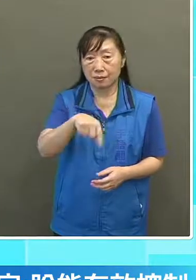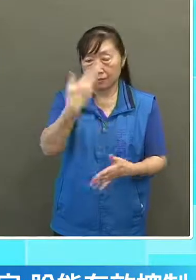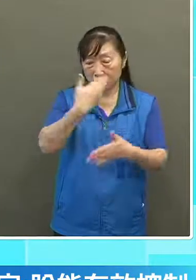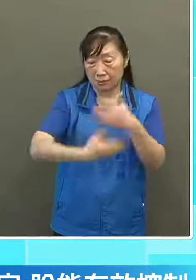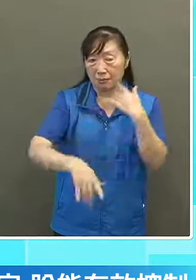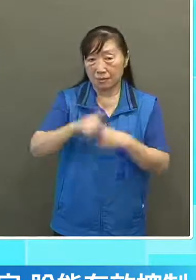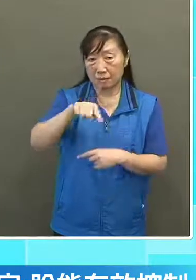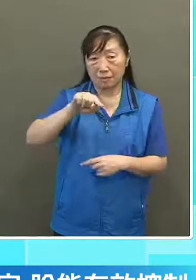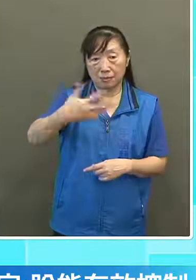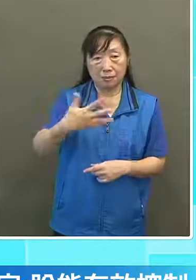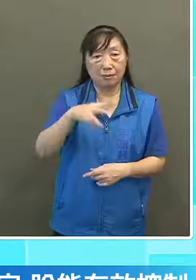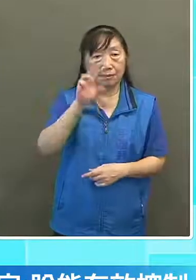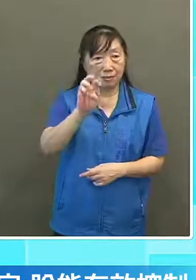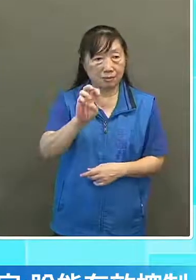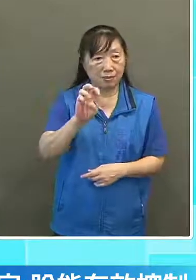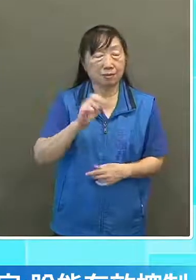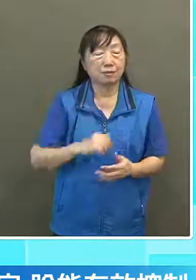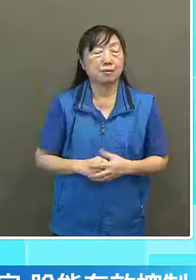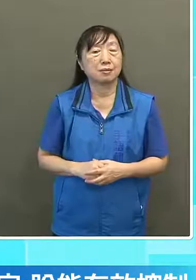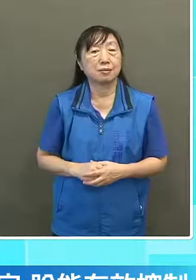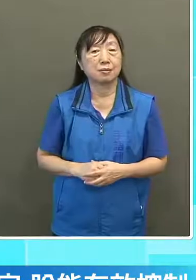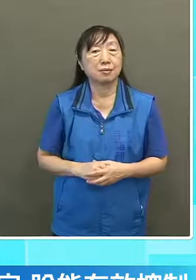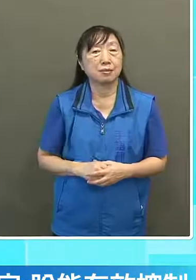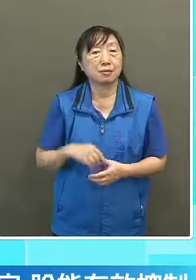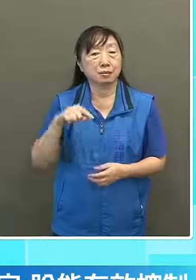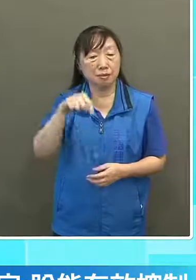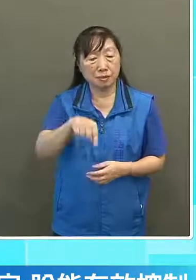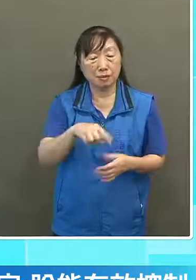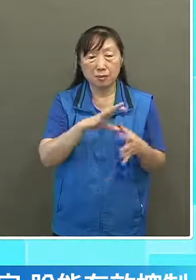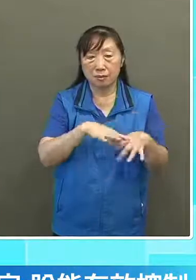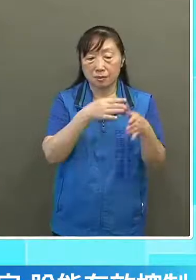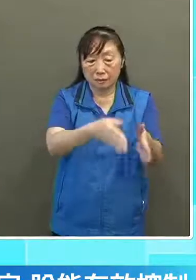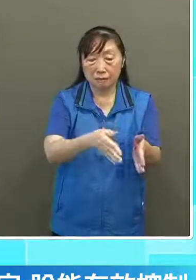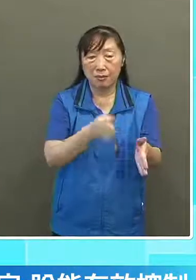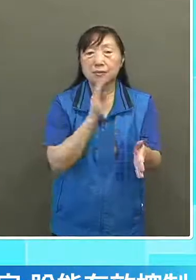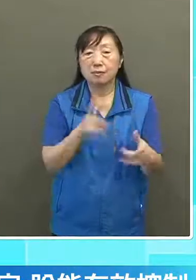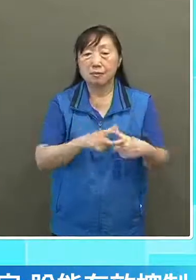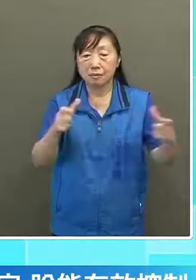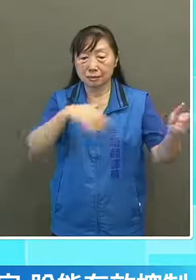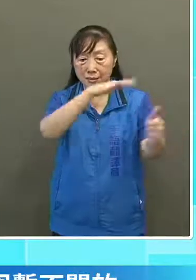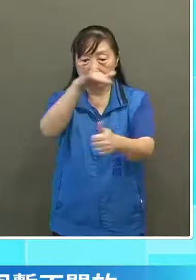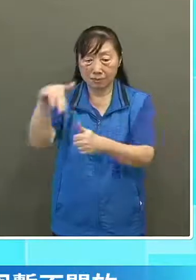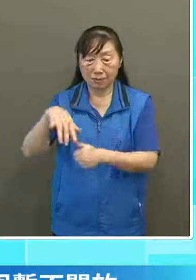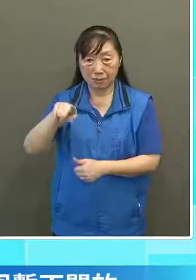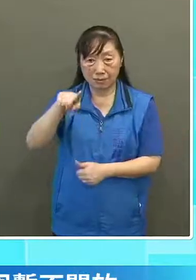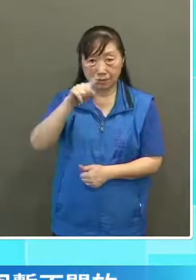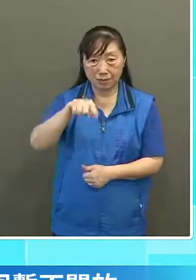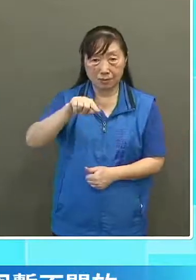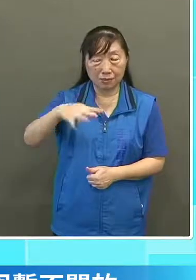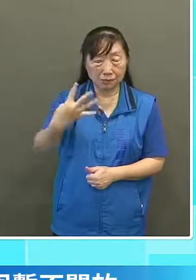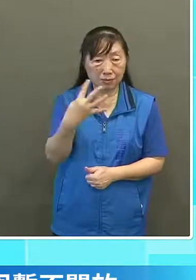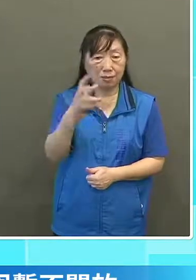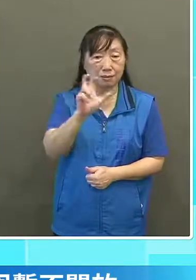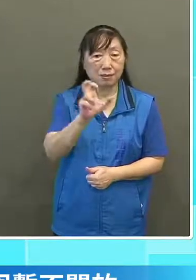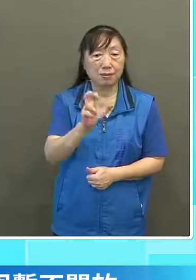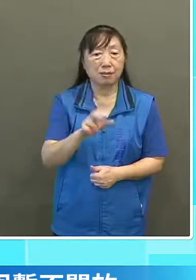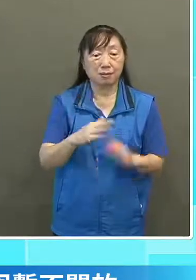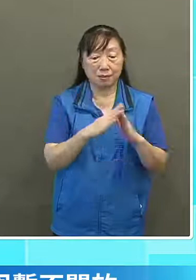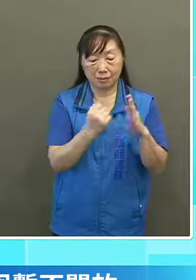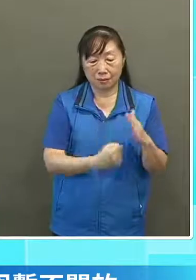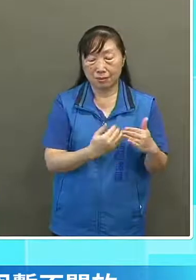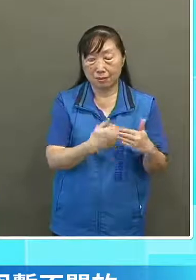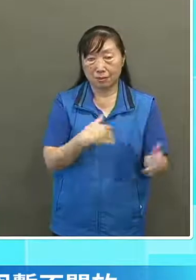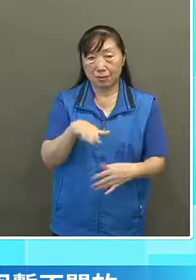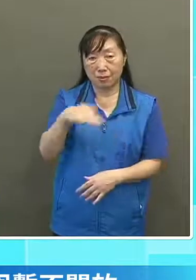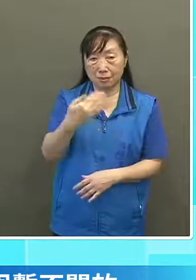的是1830。为了这个案子，我们已经扩大框列1470，而且居家隔离